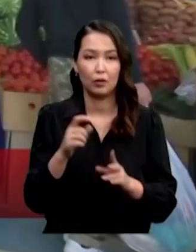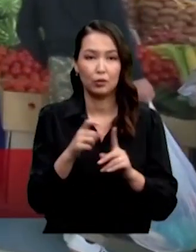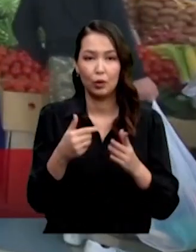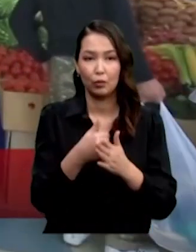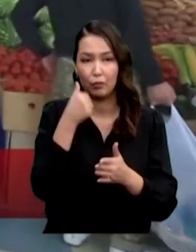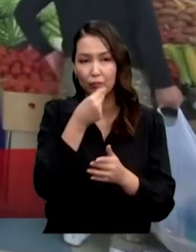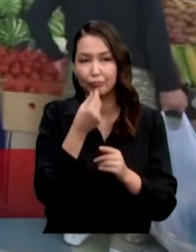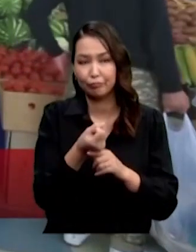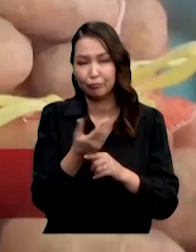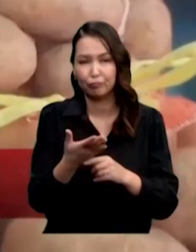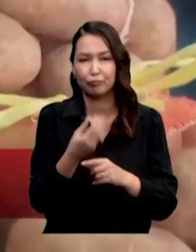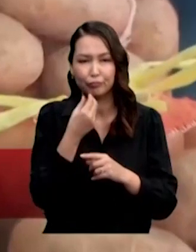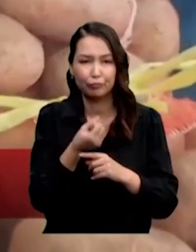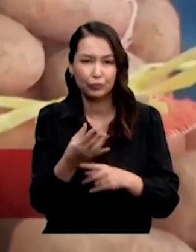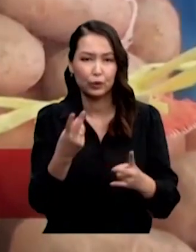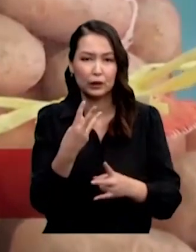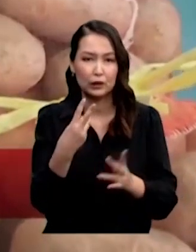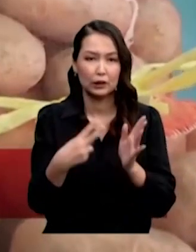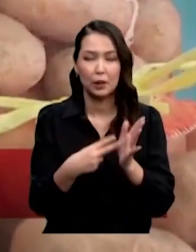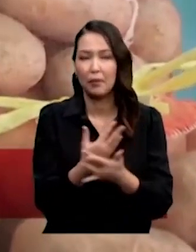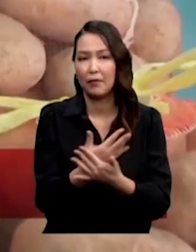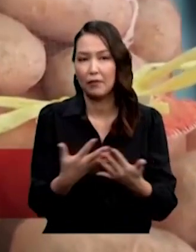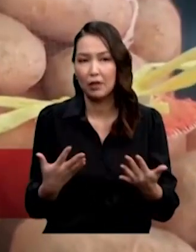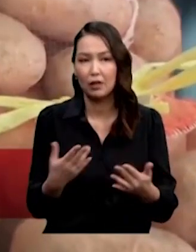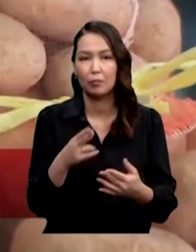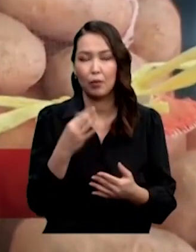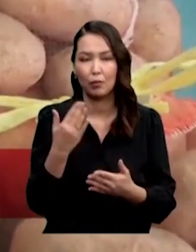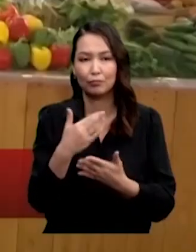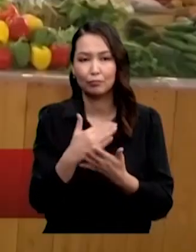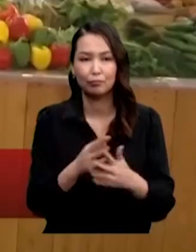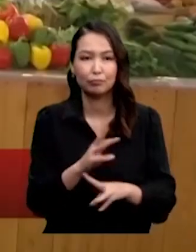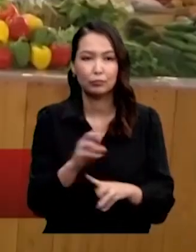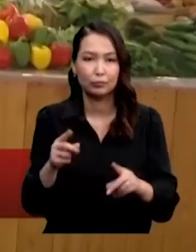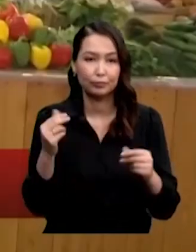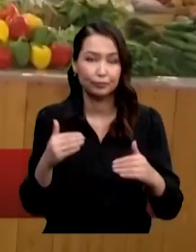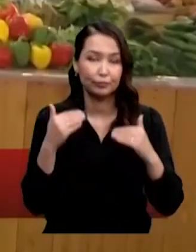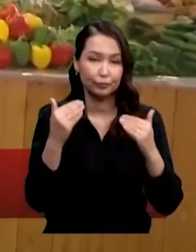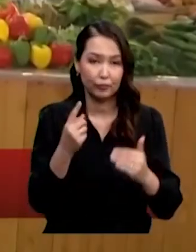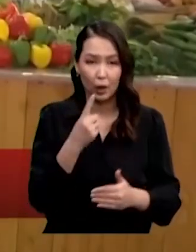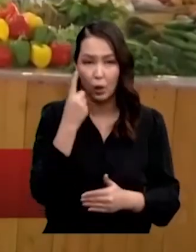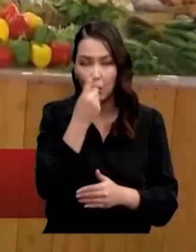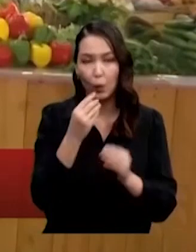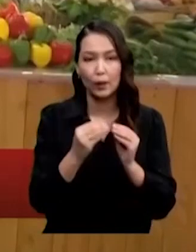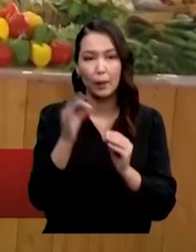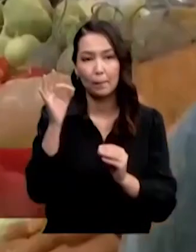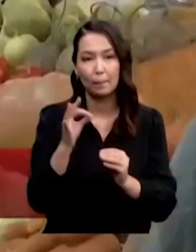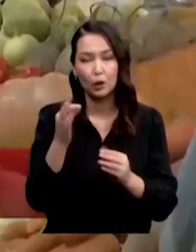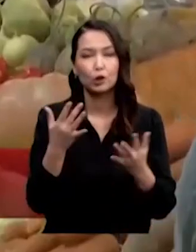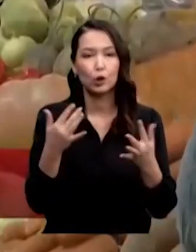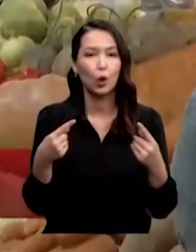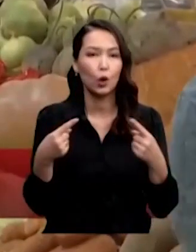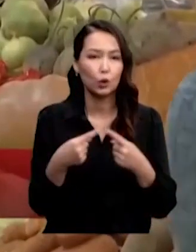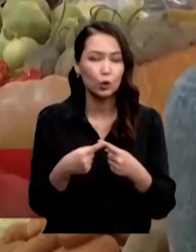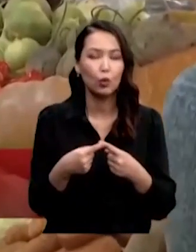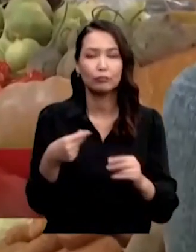стол шире, там 37 видов продуктов. И по данным ведомства, они подорожали за год на 10%. Во сколько конкретно может